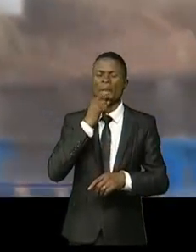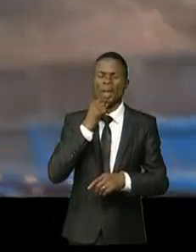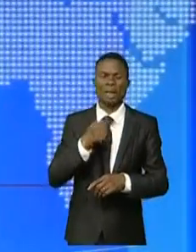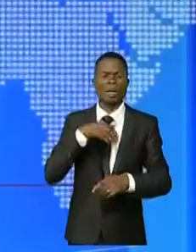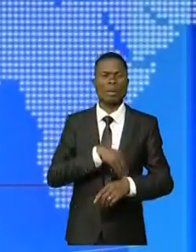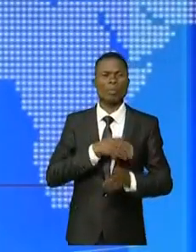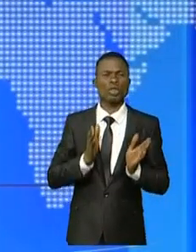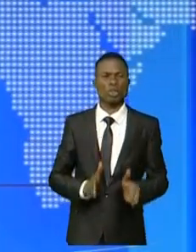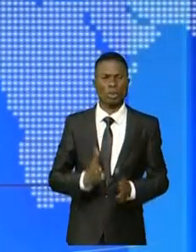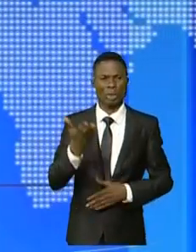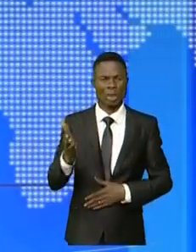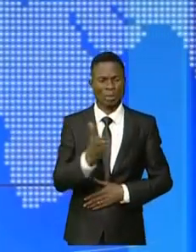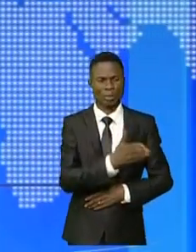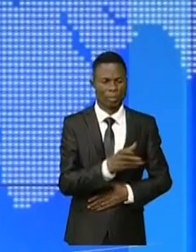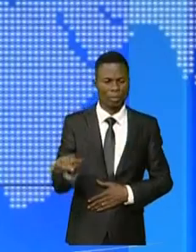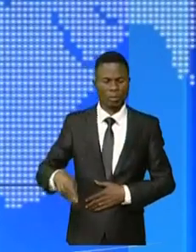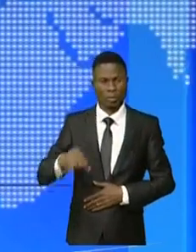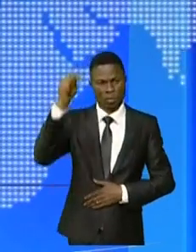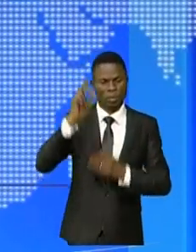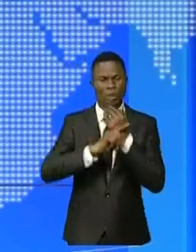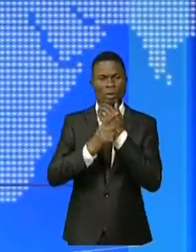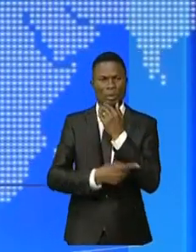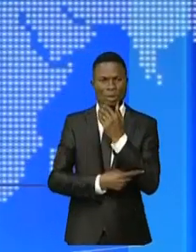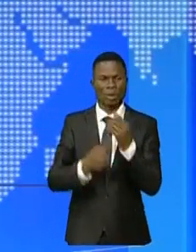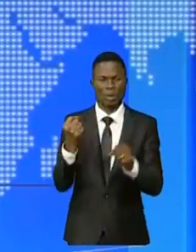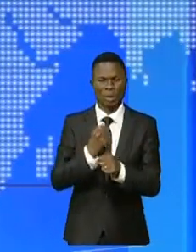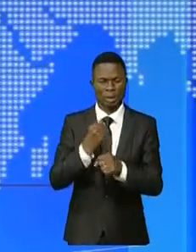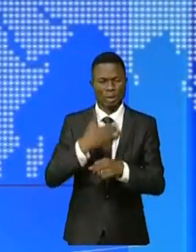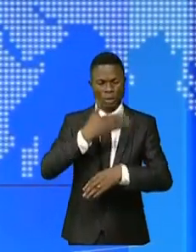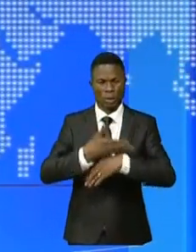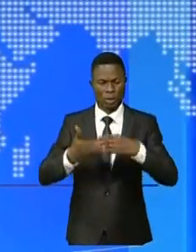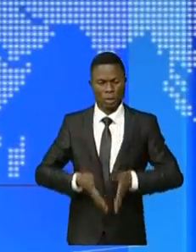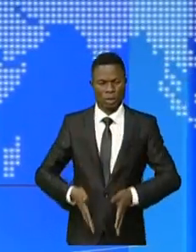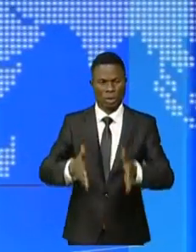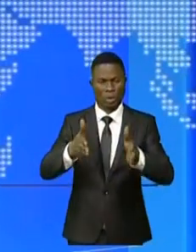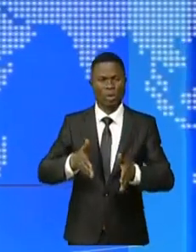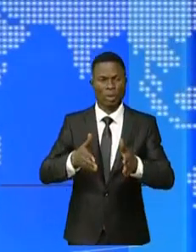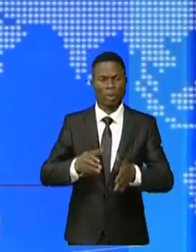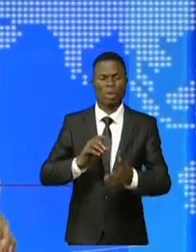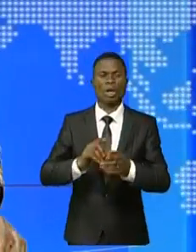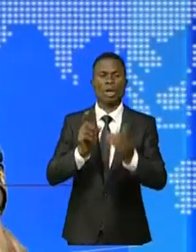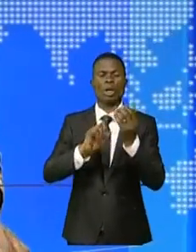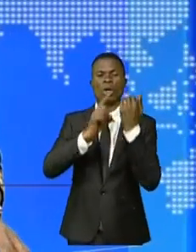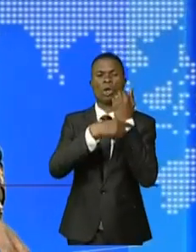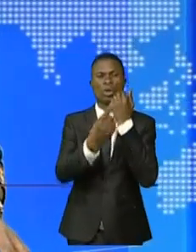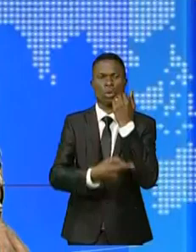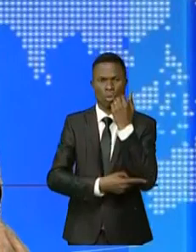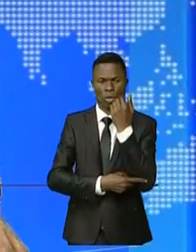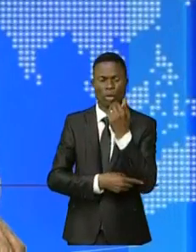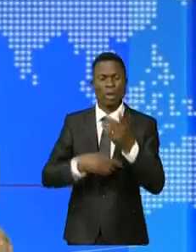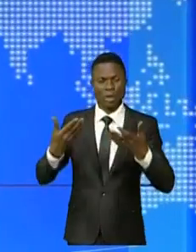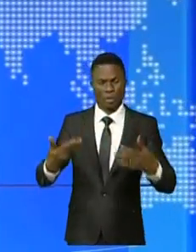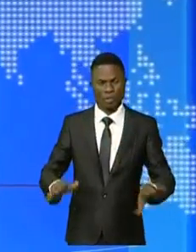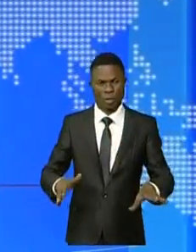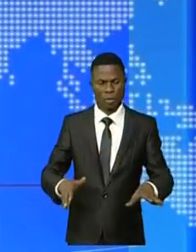xavériens. La province du Nord Kivu, les travaux de la réfection du tronçon routier Goma territoire de Niragongo ont pris fin.